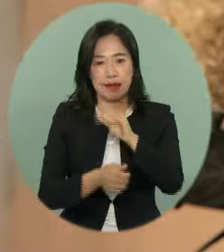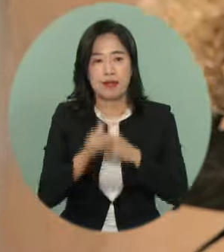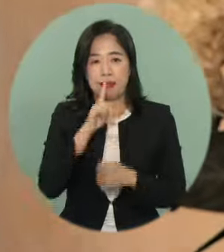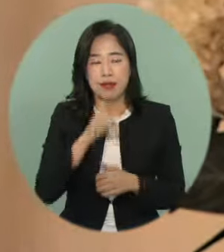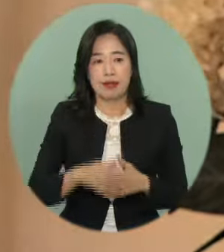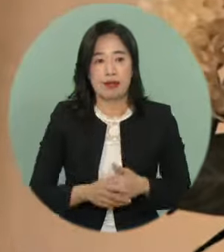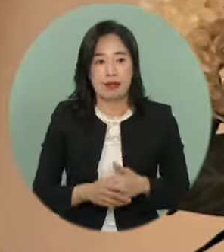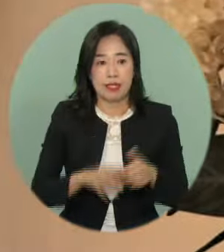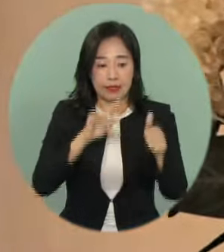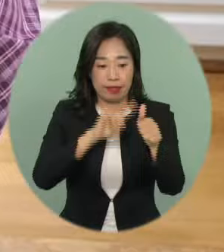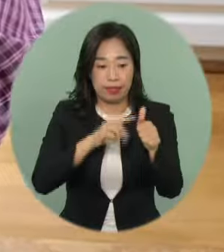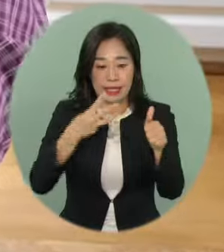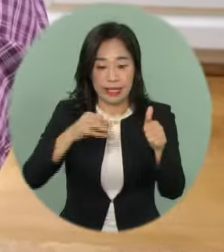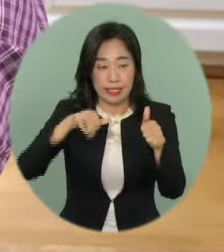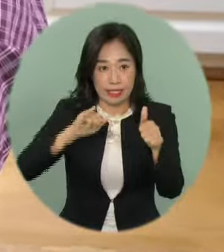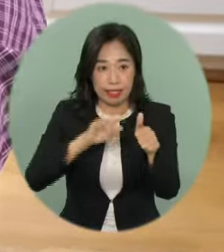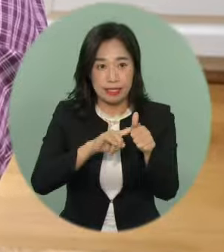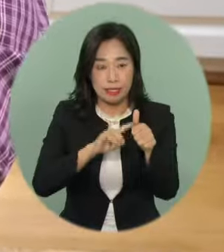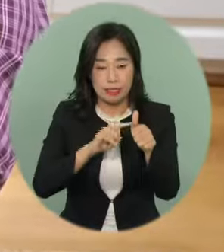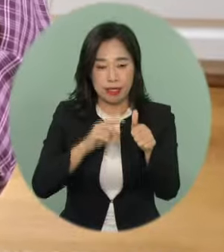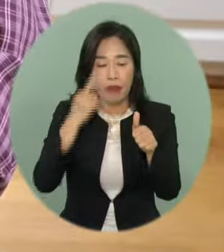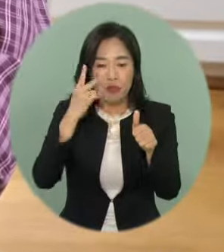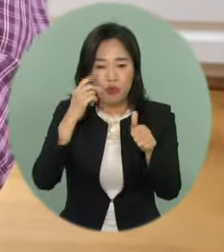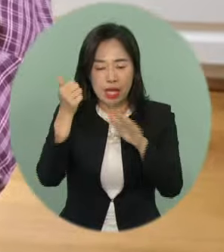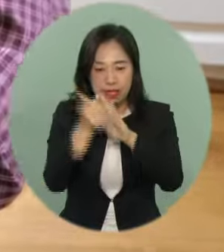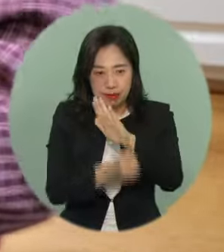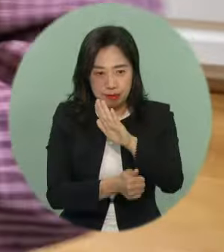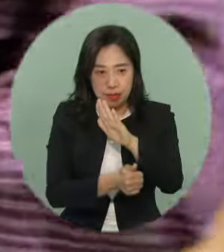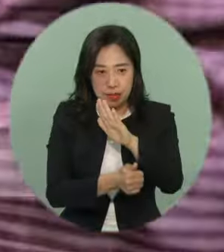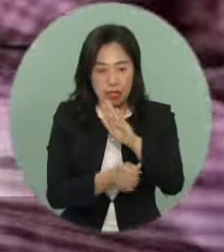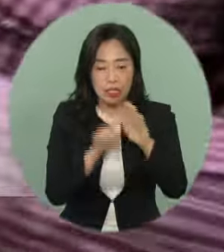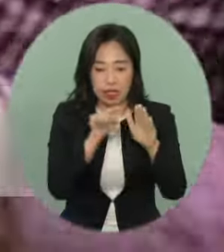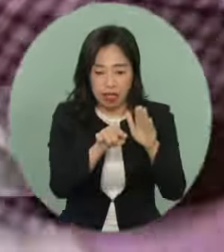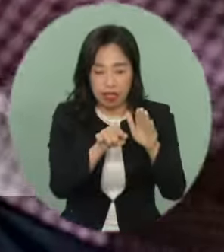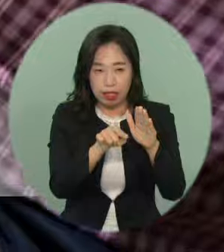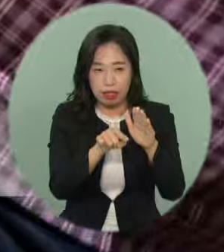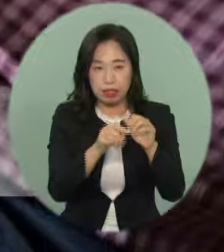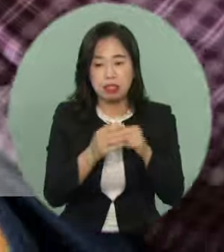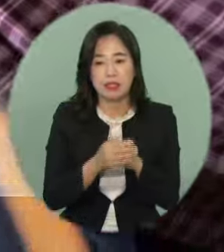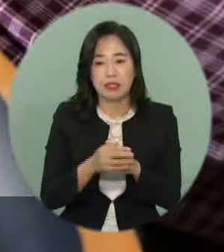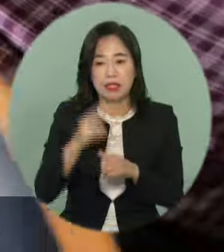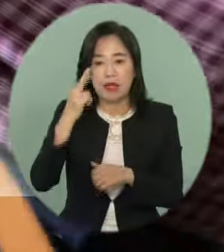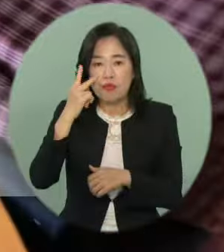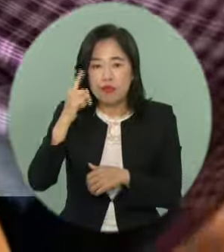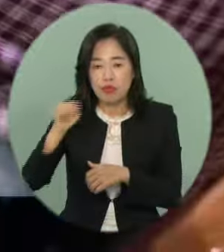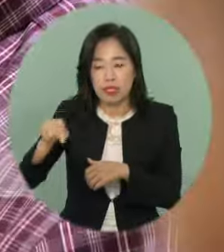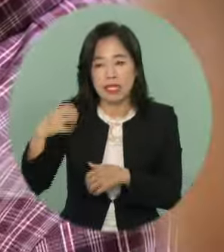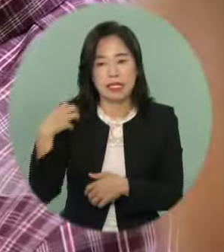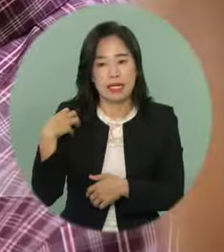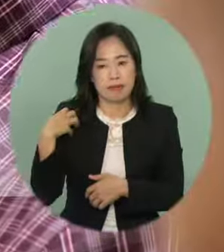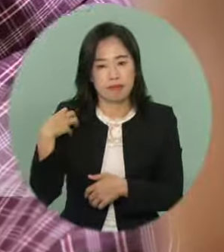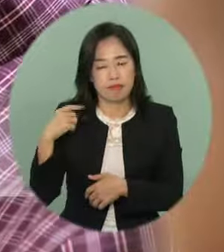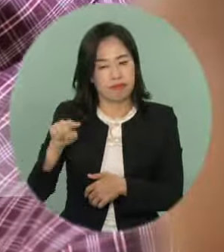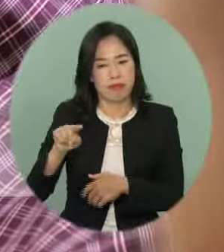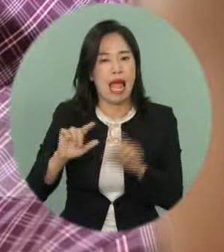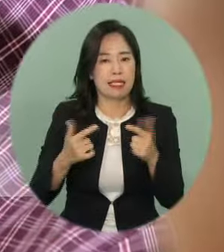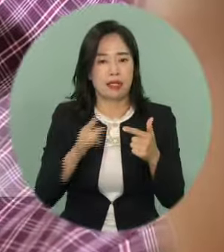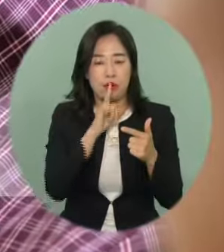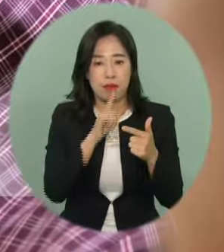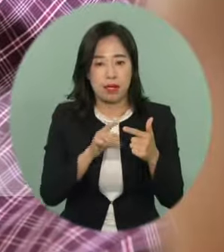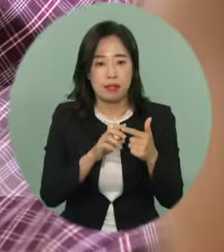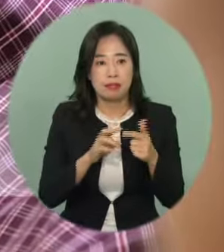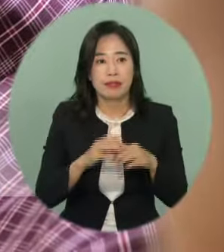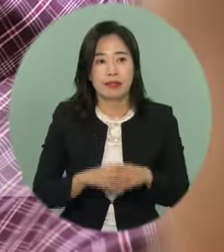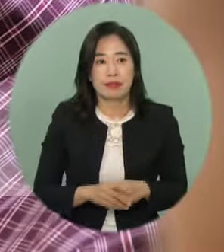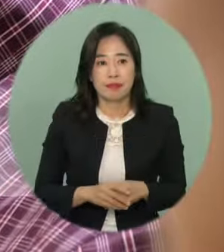것입니다 씨는 미국의 실패가 곧 미국의 책임을 의미하는 것은 아니라고 선을 그었습니다 광주시민들이